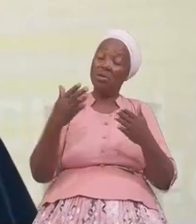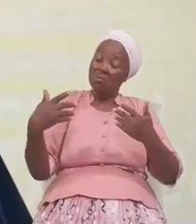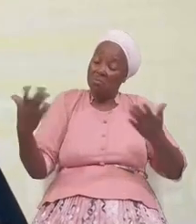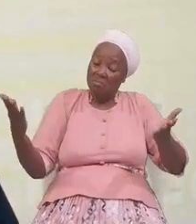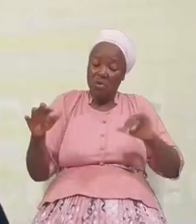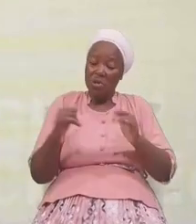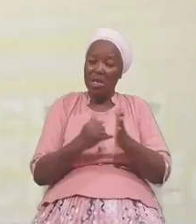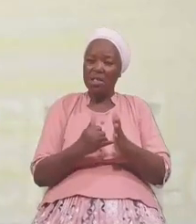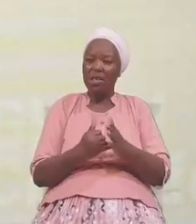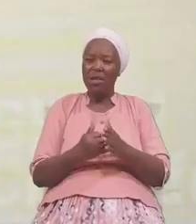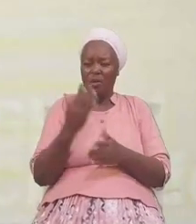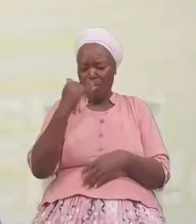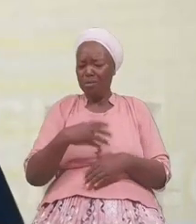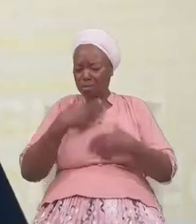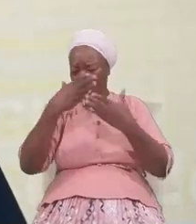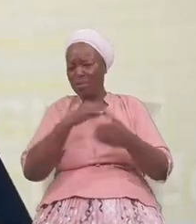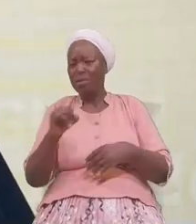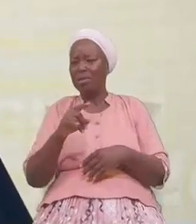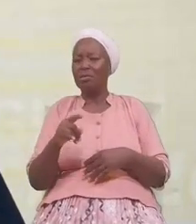alors? Fais ce que tu veux.